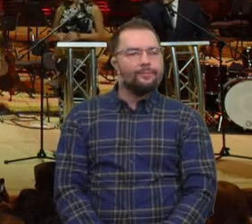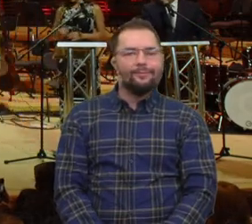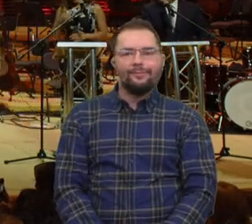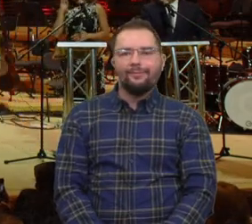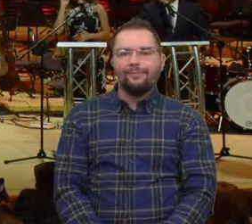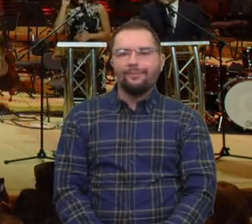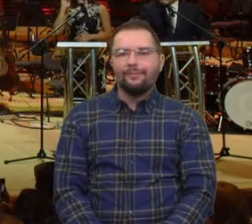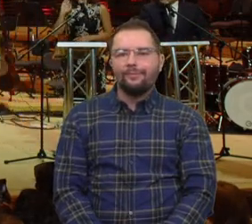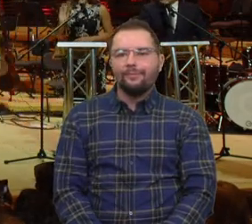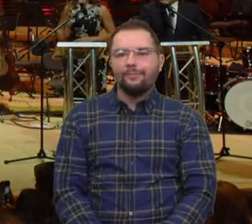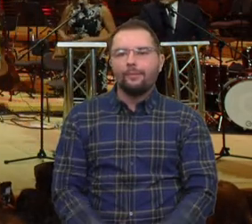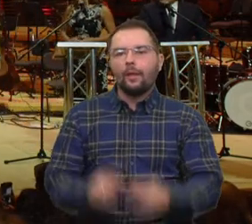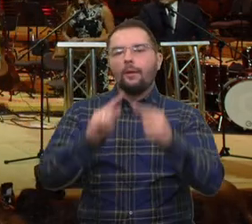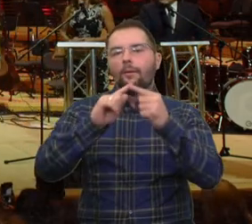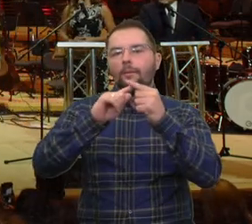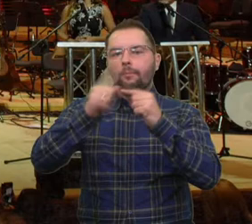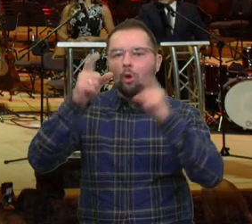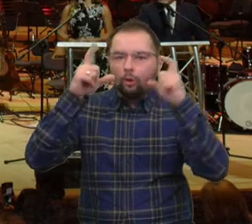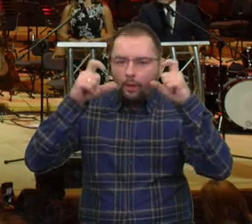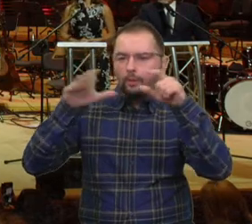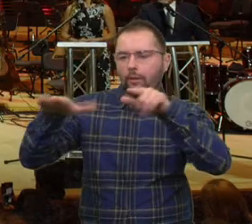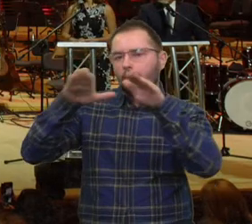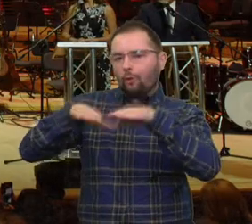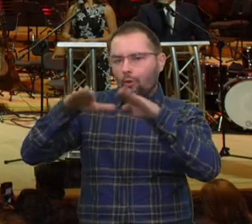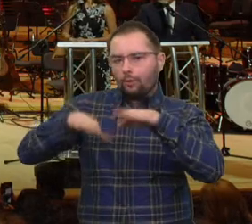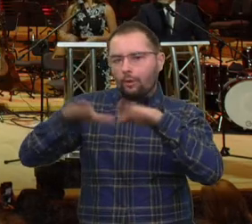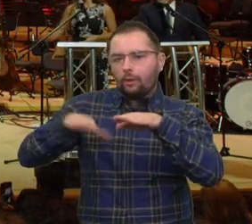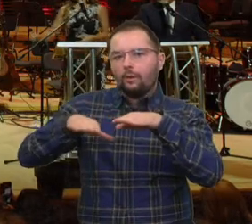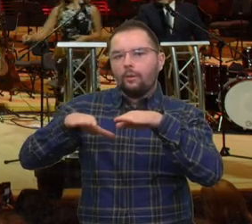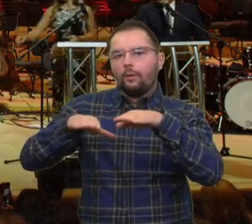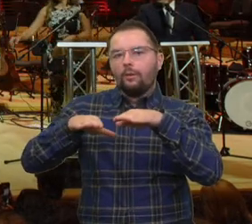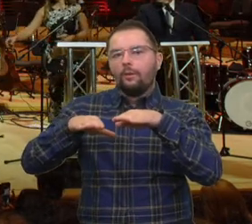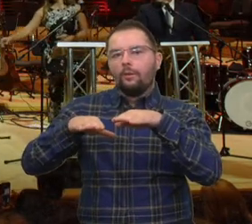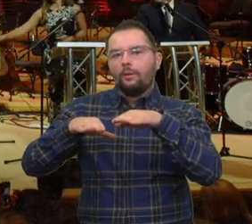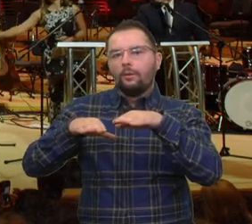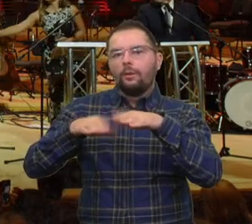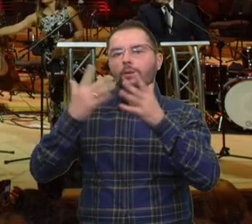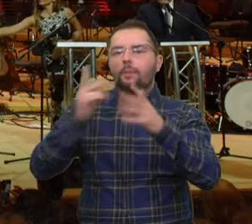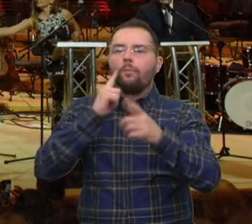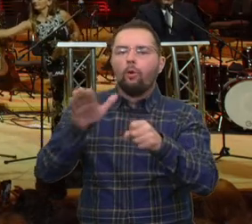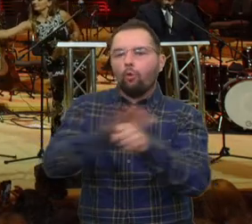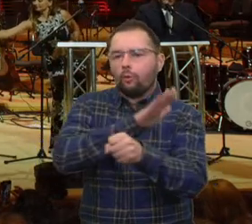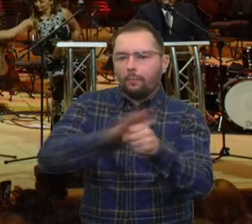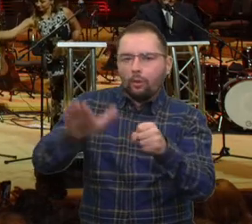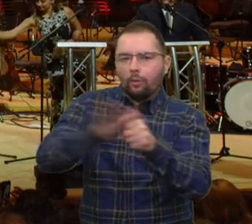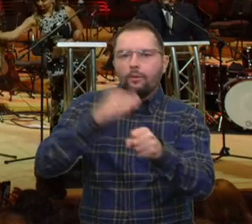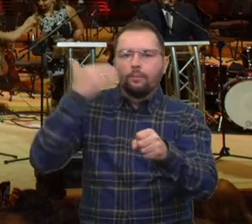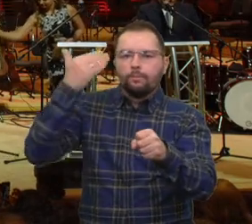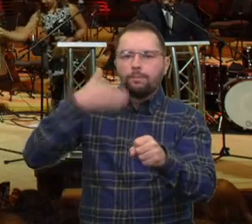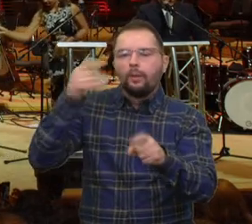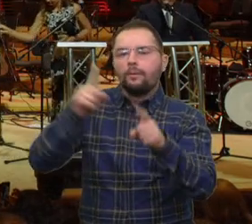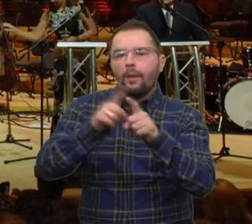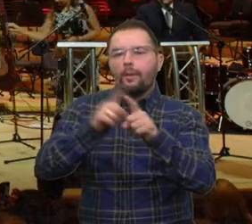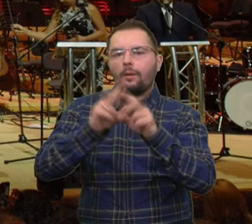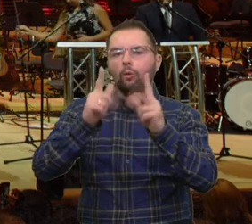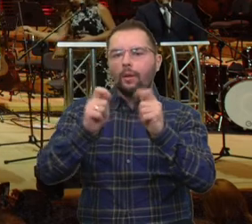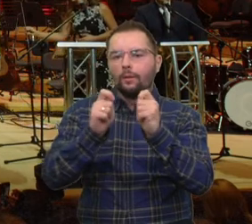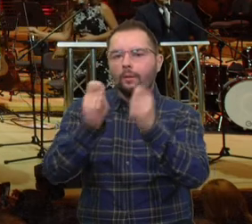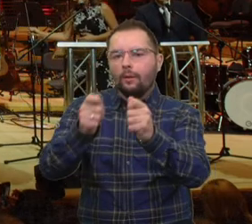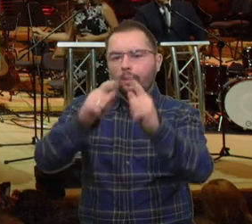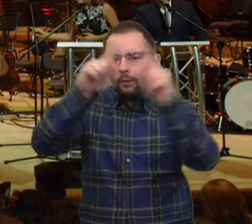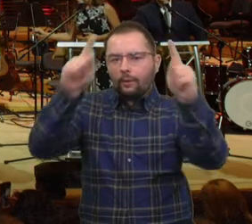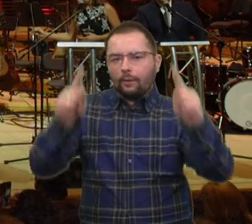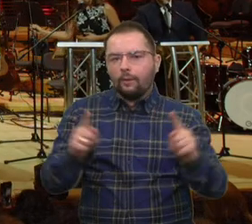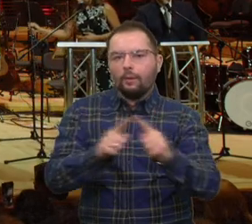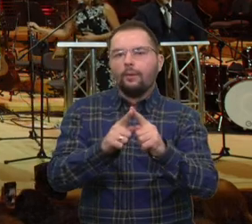Po zdjęciu niech państwo będą łaskawi jeszcze z nami zostać, bo chcemy to zacne grono uzupełnić o wyróżnienia i pamięć